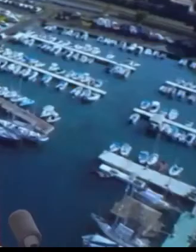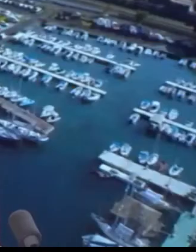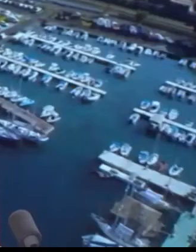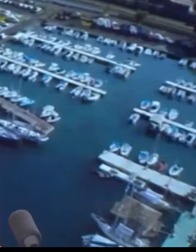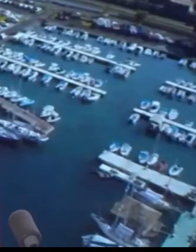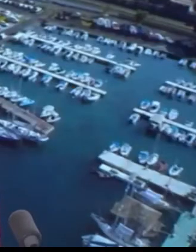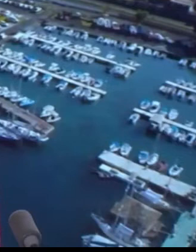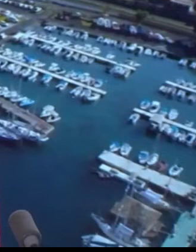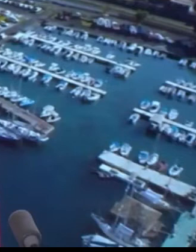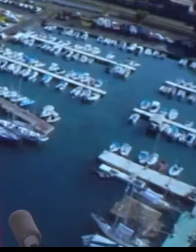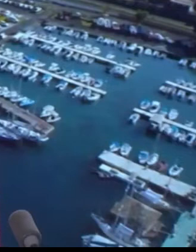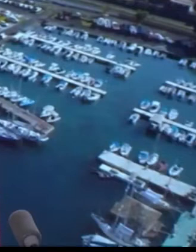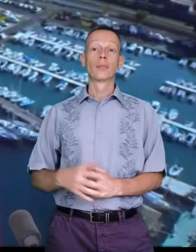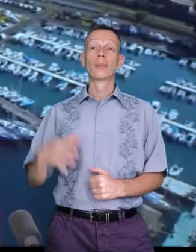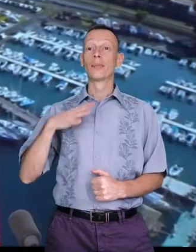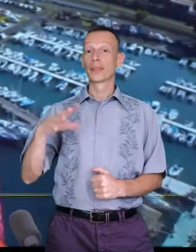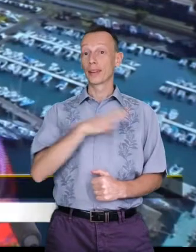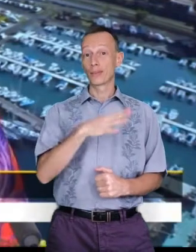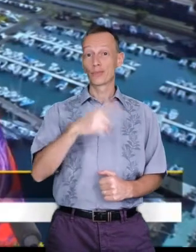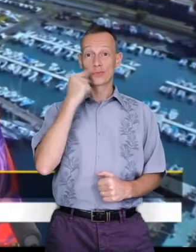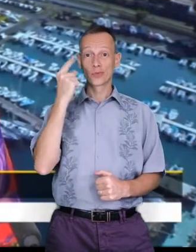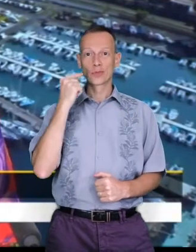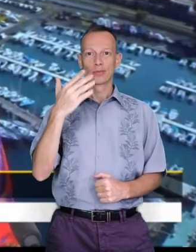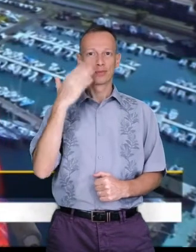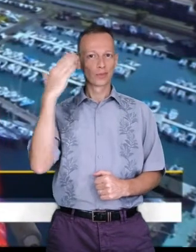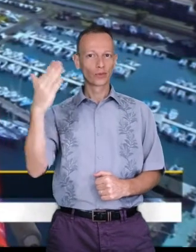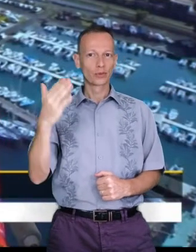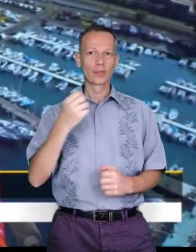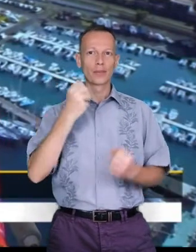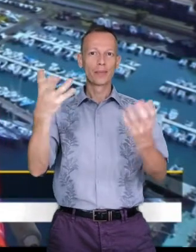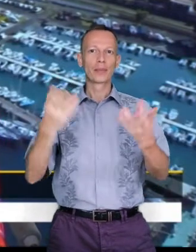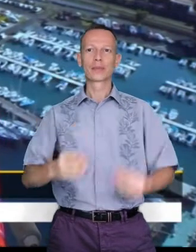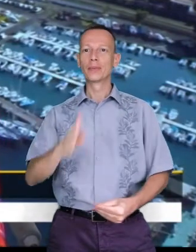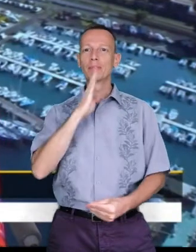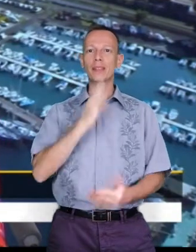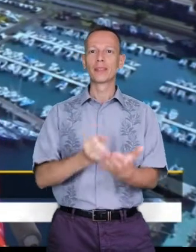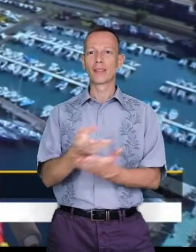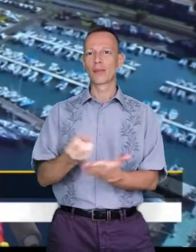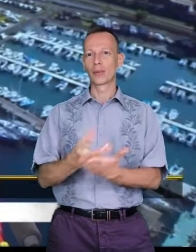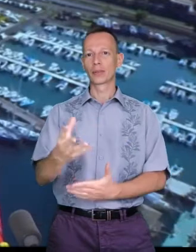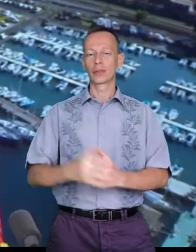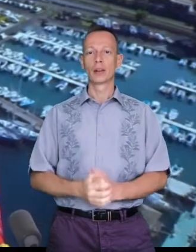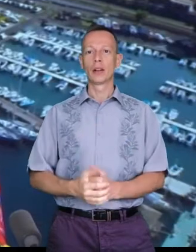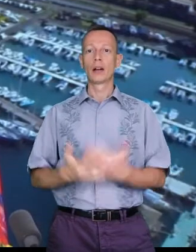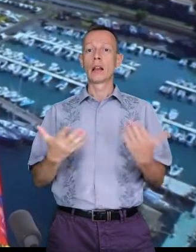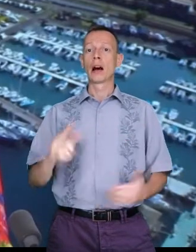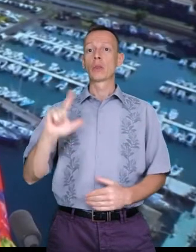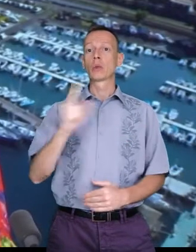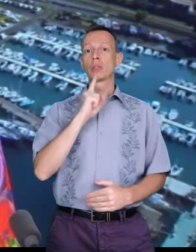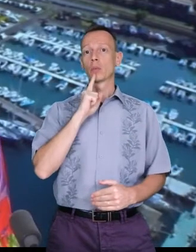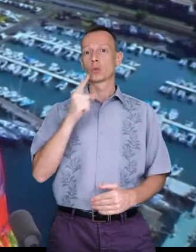Marurumait Emere Yaorana Paitotao Farere Aitene Hora, Madame, Monsieur Yaorana, et bienvenue dans votre journal de ce